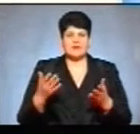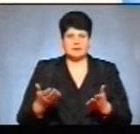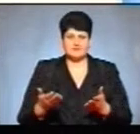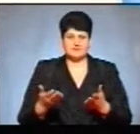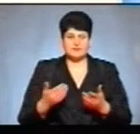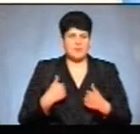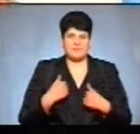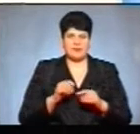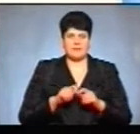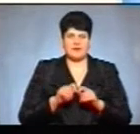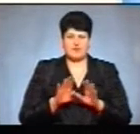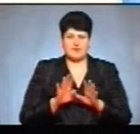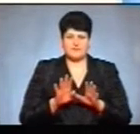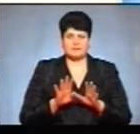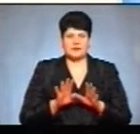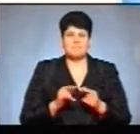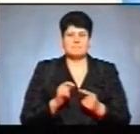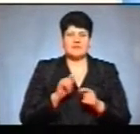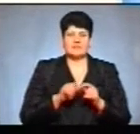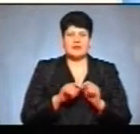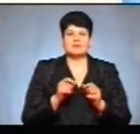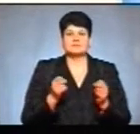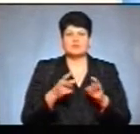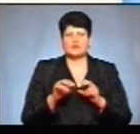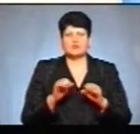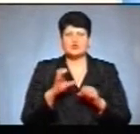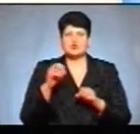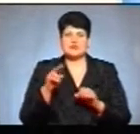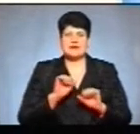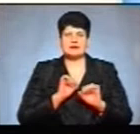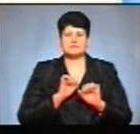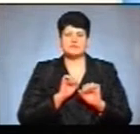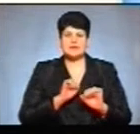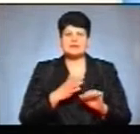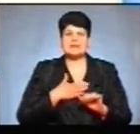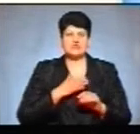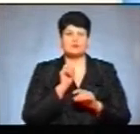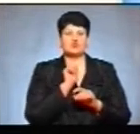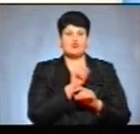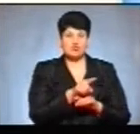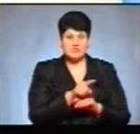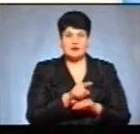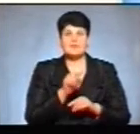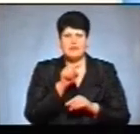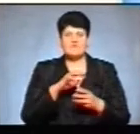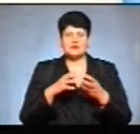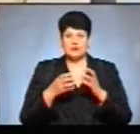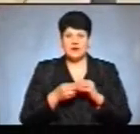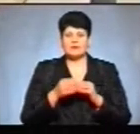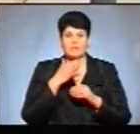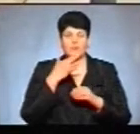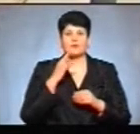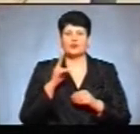Точніше, не ми перевіряли, перевіряли відповідні управління соціального захисту за нашим дорученням. І в результаті там багато хто із тих,